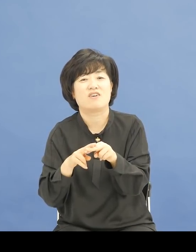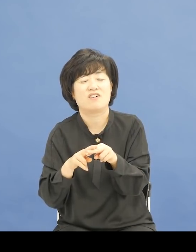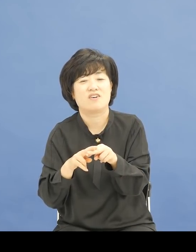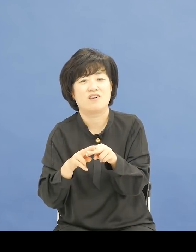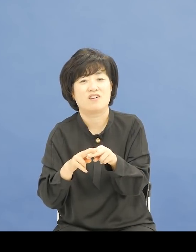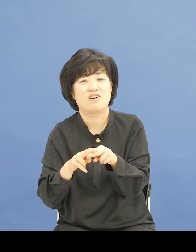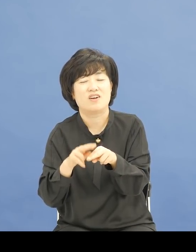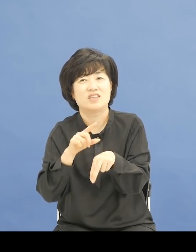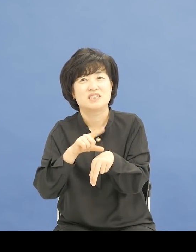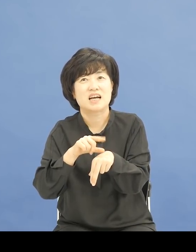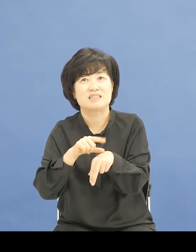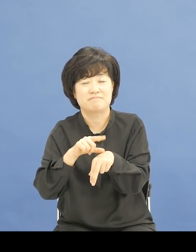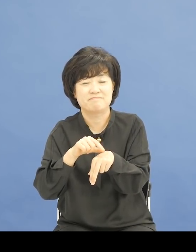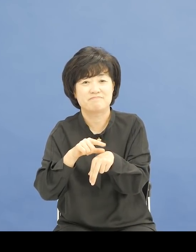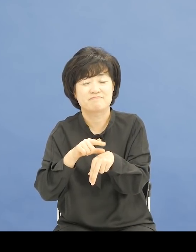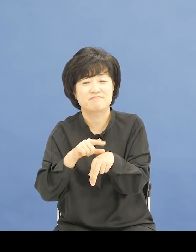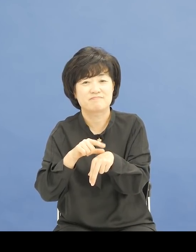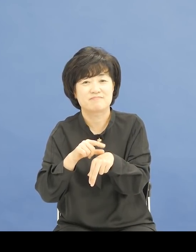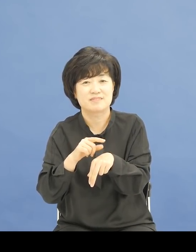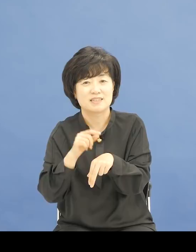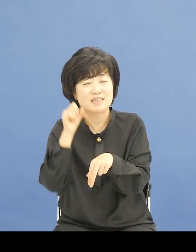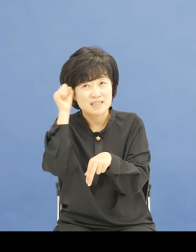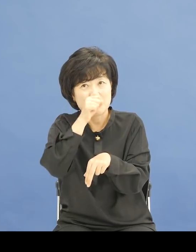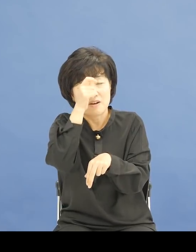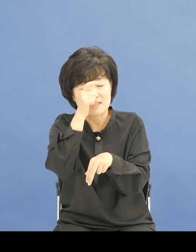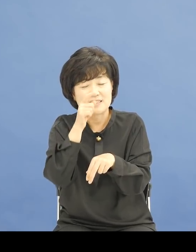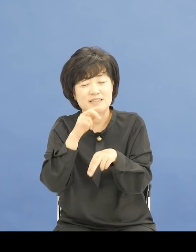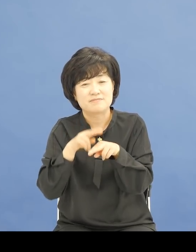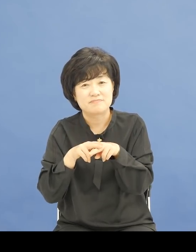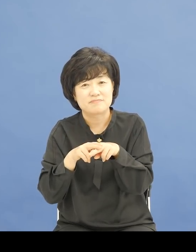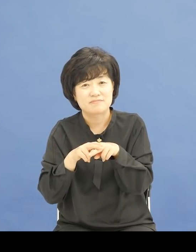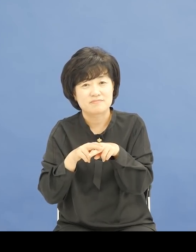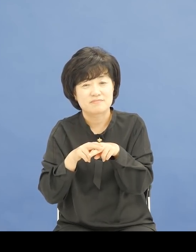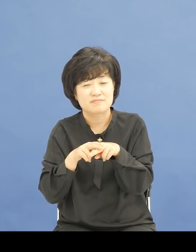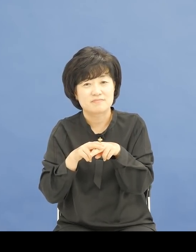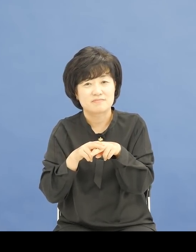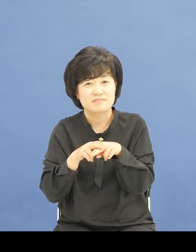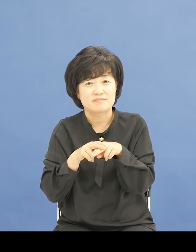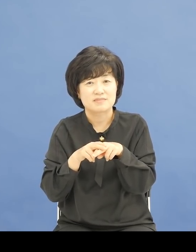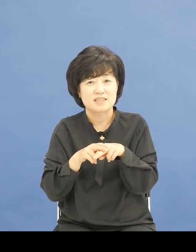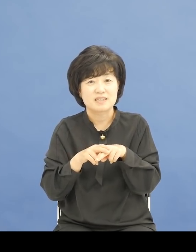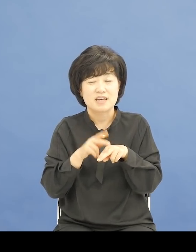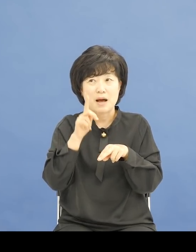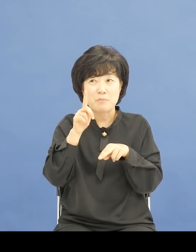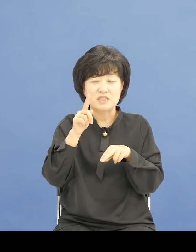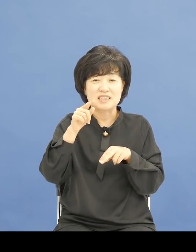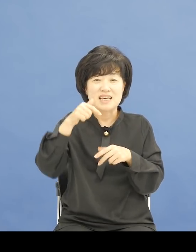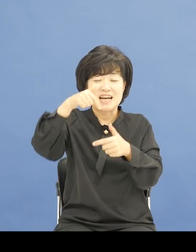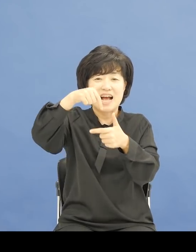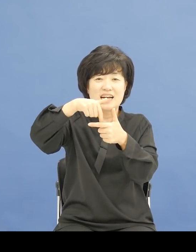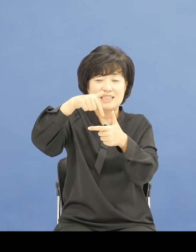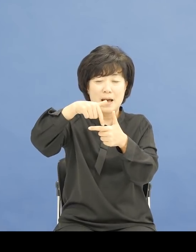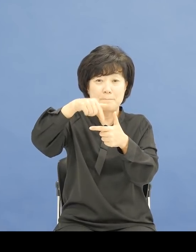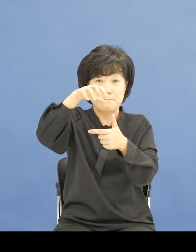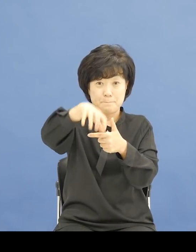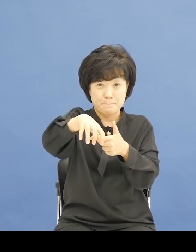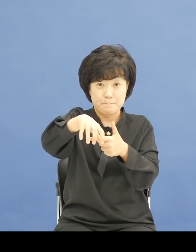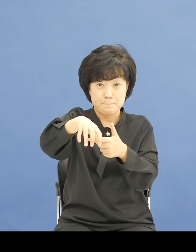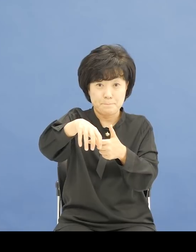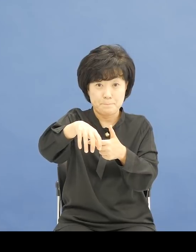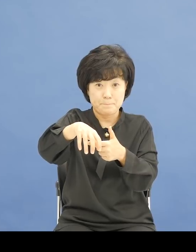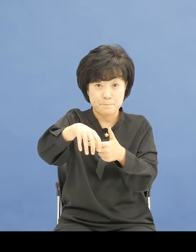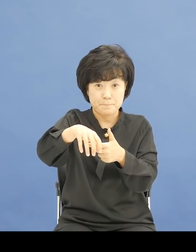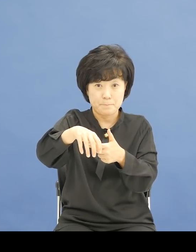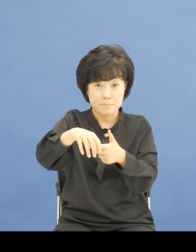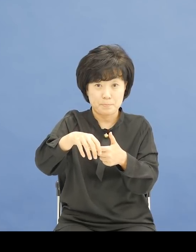거기가 시간을 제일 때워야 되니까. 시간도 때워야 되고 네. 그리고 또 한 번은 제가 강남 쪽으로 한번 온 적이 있었습니다. 네. 강남 쪽으로